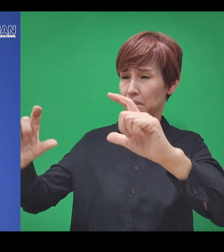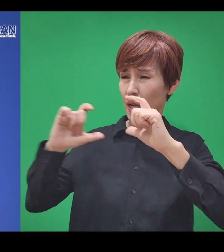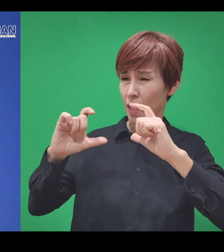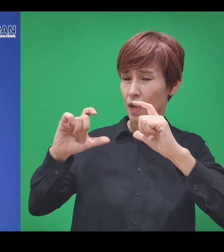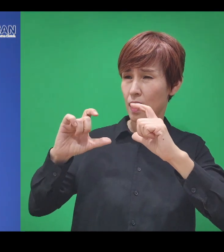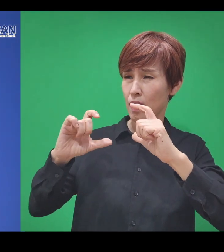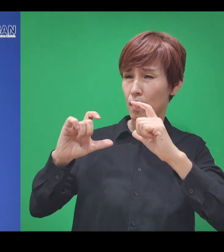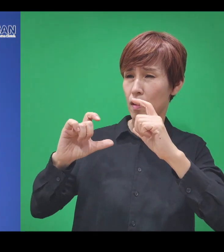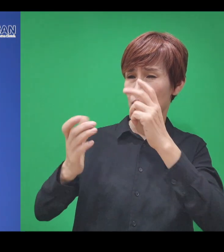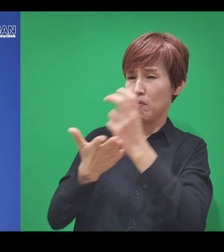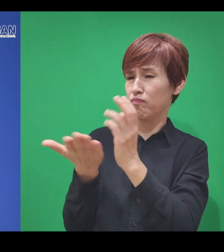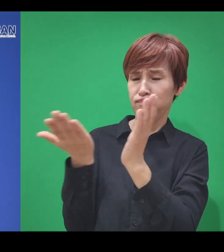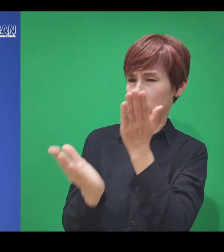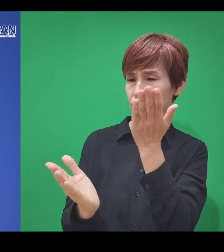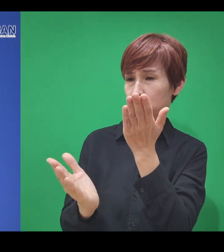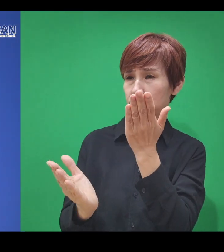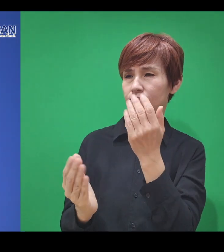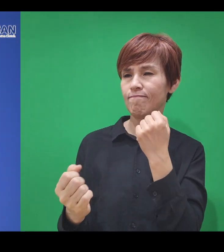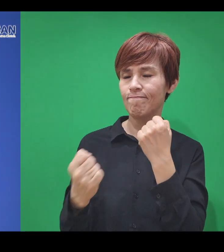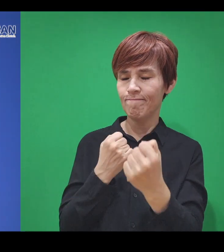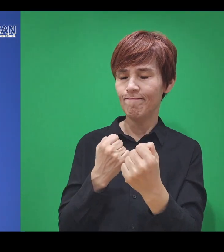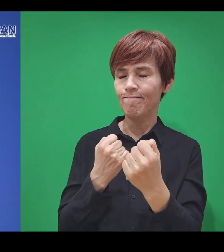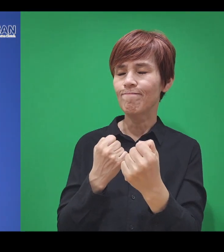저에게서 저주를 가져가기 위해서,